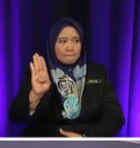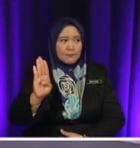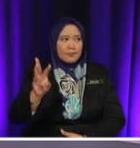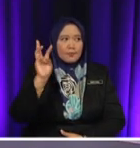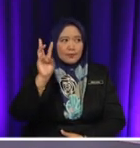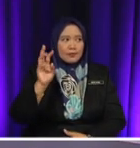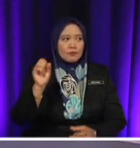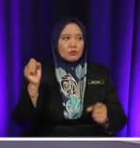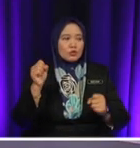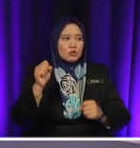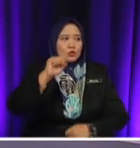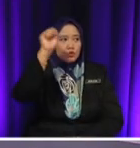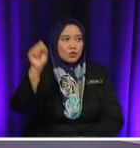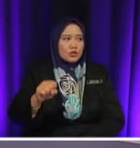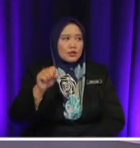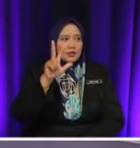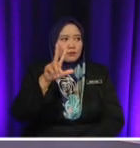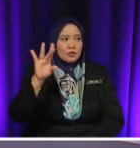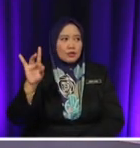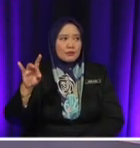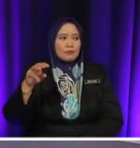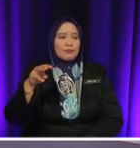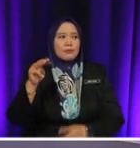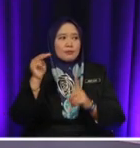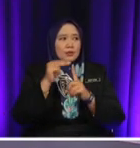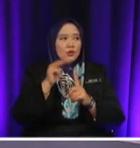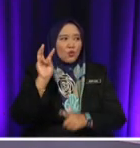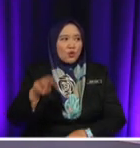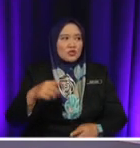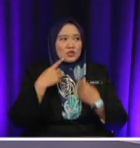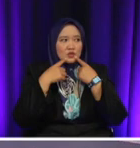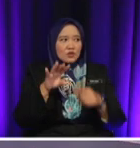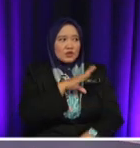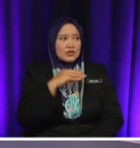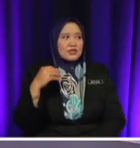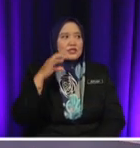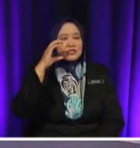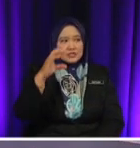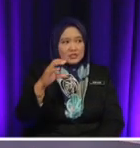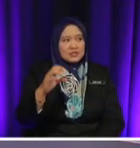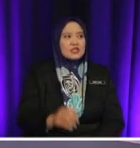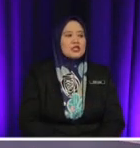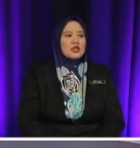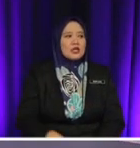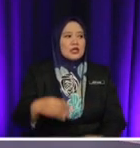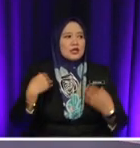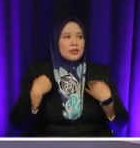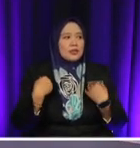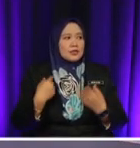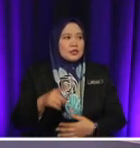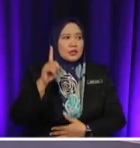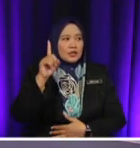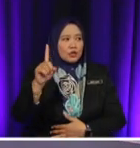satu kita pilih atau pilih satu soalan yang mewakili 12 markah okey masa diperuntukkan adalah 2 jam